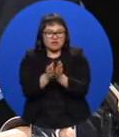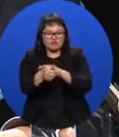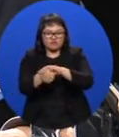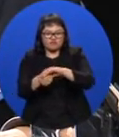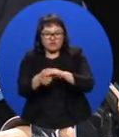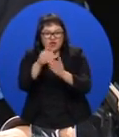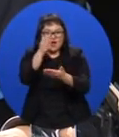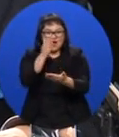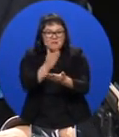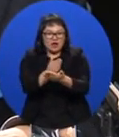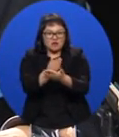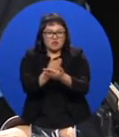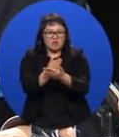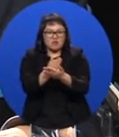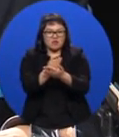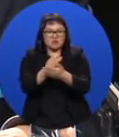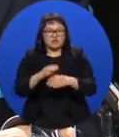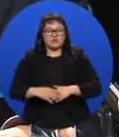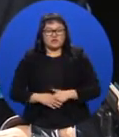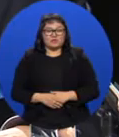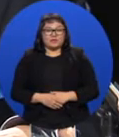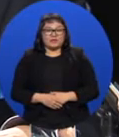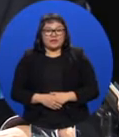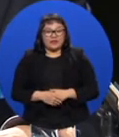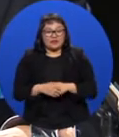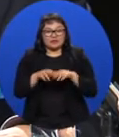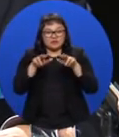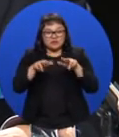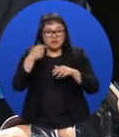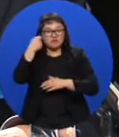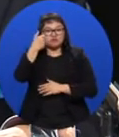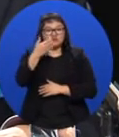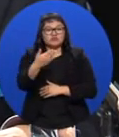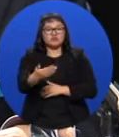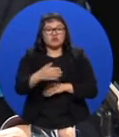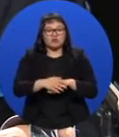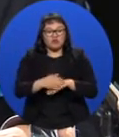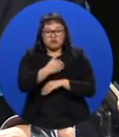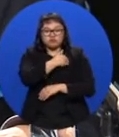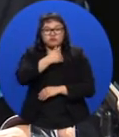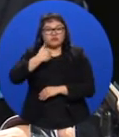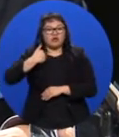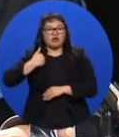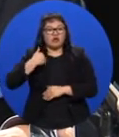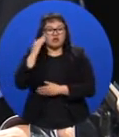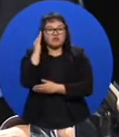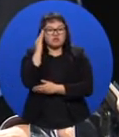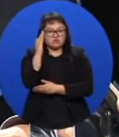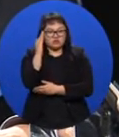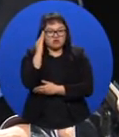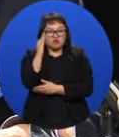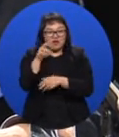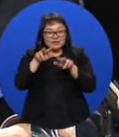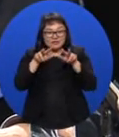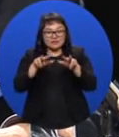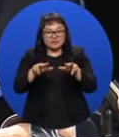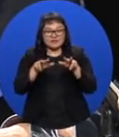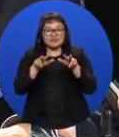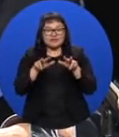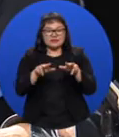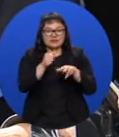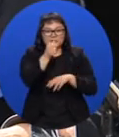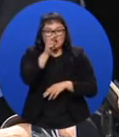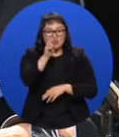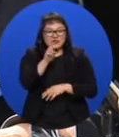말고 당당하게 잠깐만요. 잠깐만요. 지금 묻는 거잖아요. 아니 당당하게 기자회견을 지금 하십시오. 현물 출자를 현물